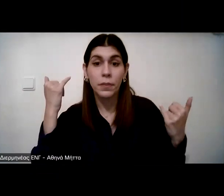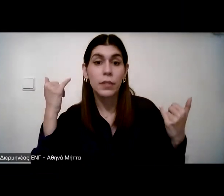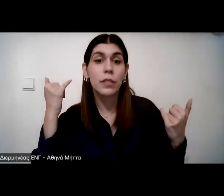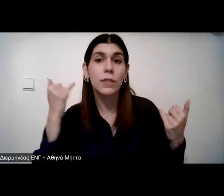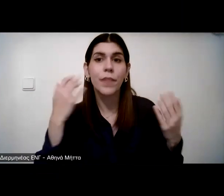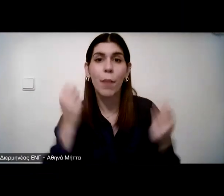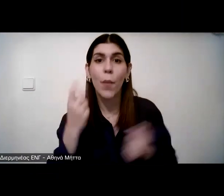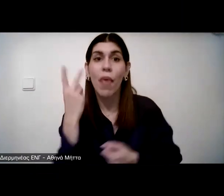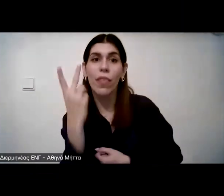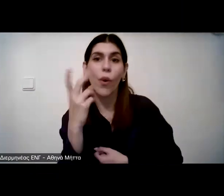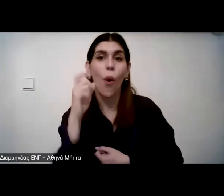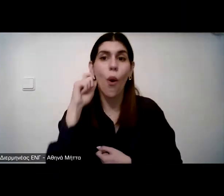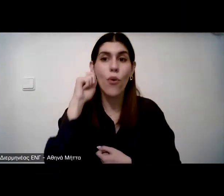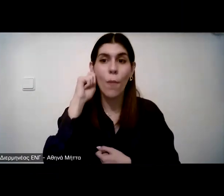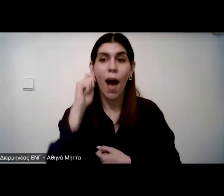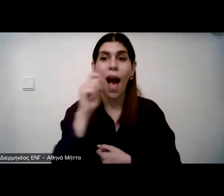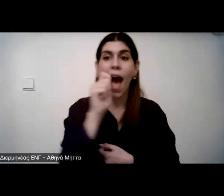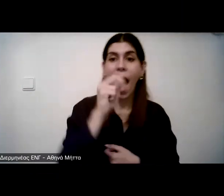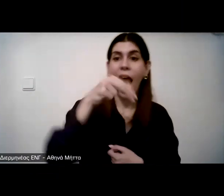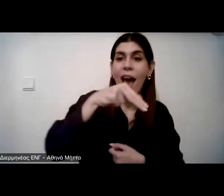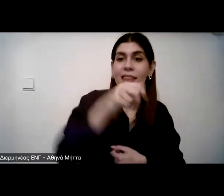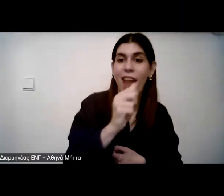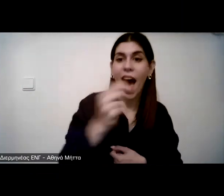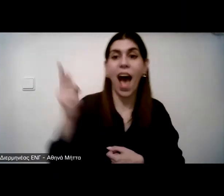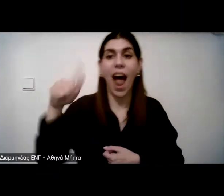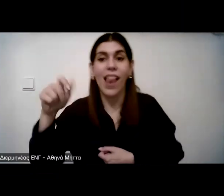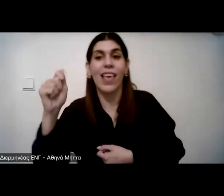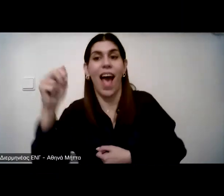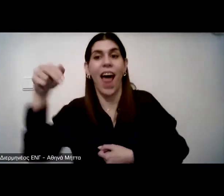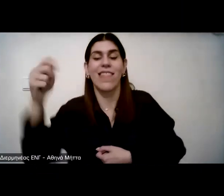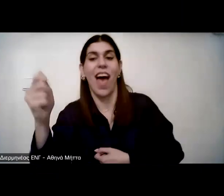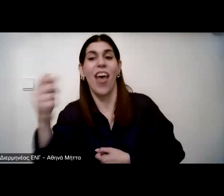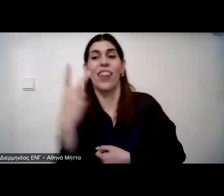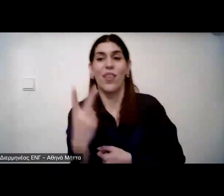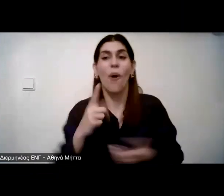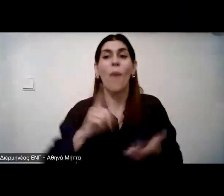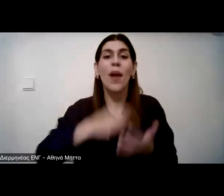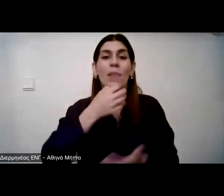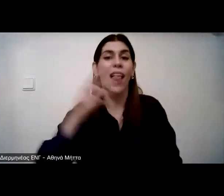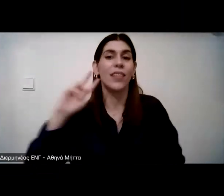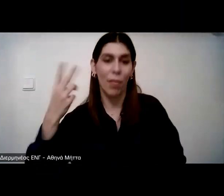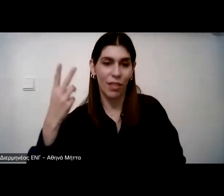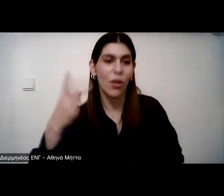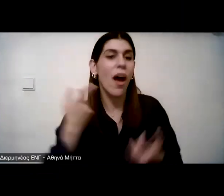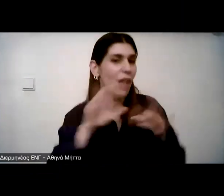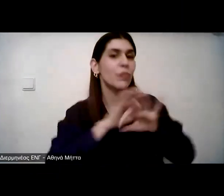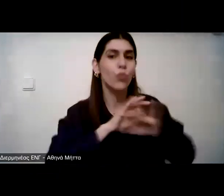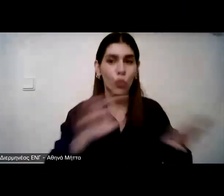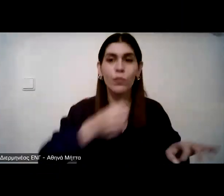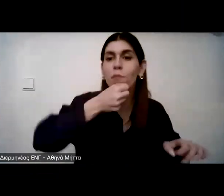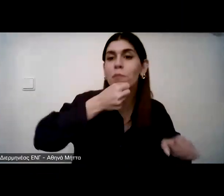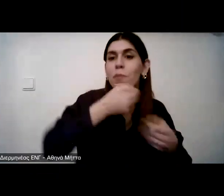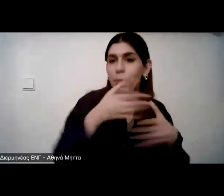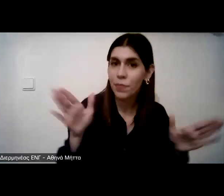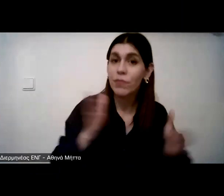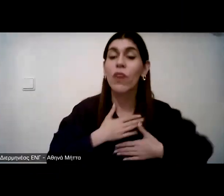Άννες, οπότε να λες και το επίθετο. Εντάξει. Σημεωνίδου, ναι, μικρόφωνο. Ναι. Ναι, το άνοιξα. Ευχαριστώ πάρα πολύ. Ευχαριστούμε την κυρία